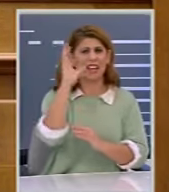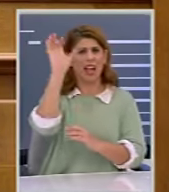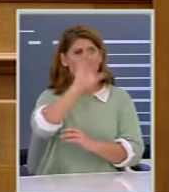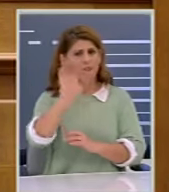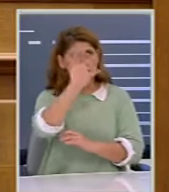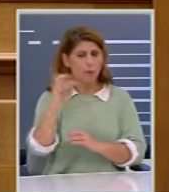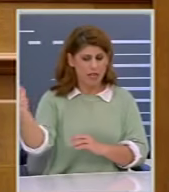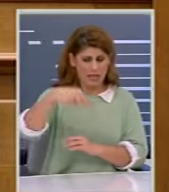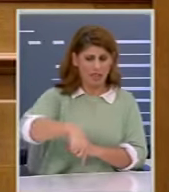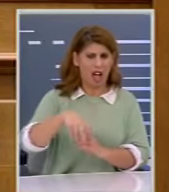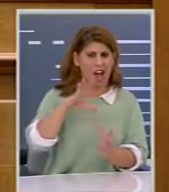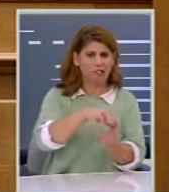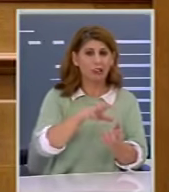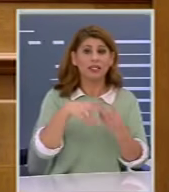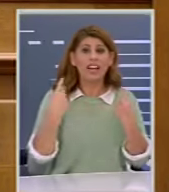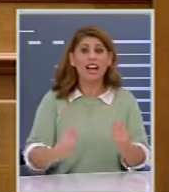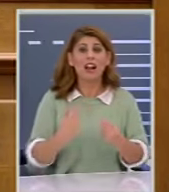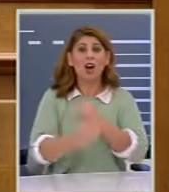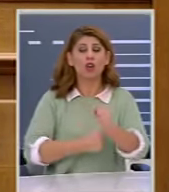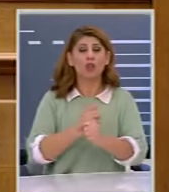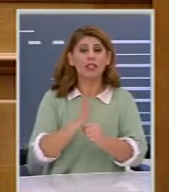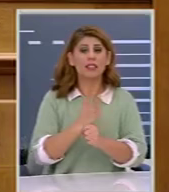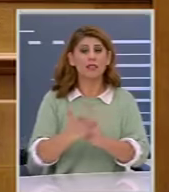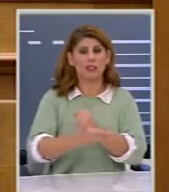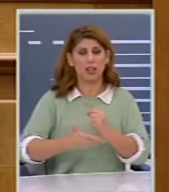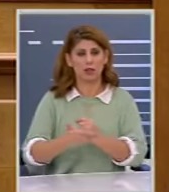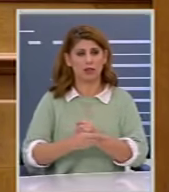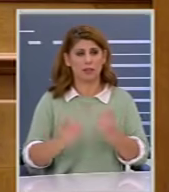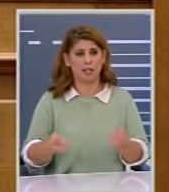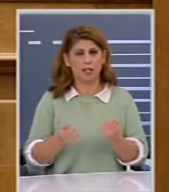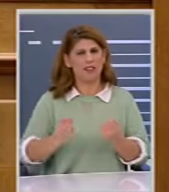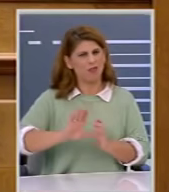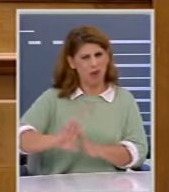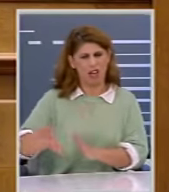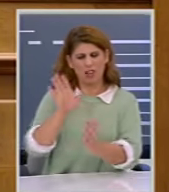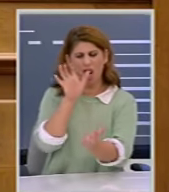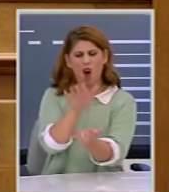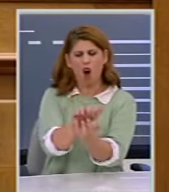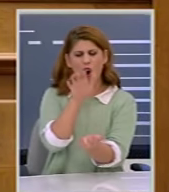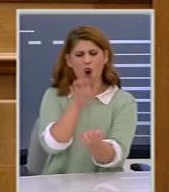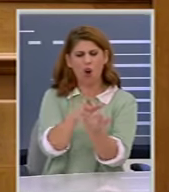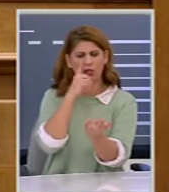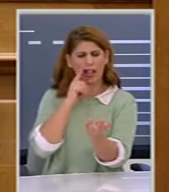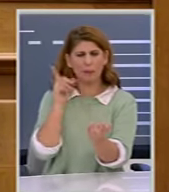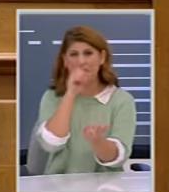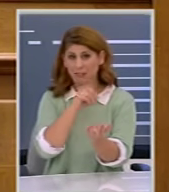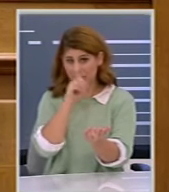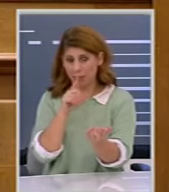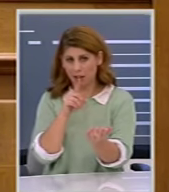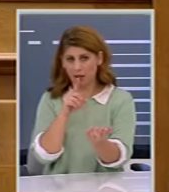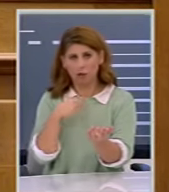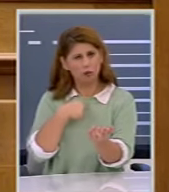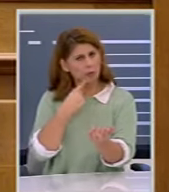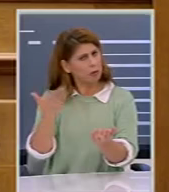Τα καλά τα χρόνια καταστρέψαν την αγροτική παραγωγή. Γι' αυτό να αφήσουμε τα κροκοδίδια δάκρυα. Δεν τα λέω αυτά για να εγκαλέσω κανένα, το έχω πει ξανά στο